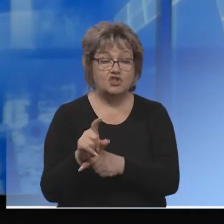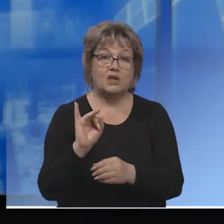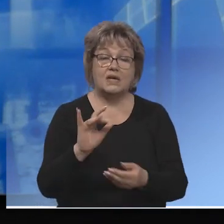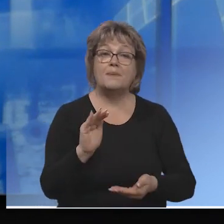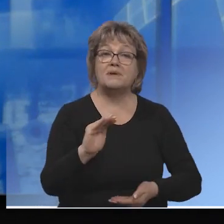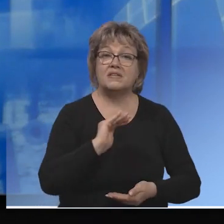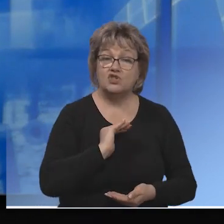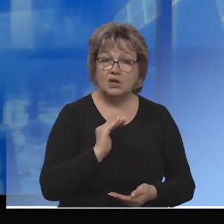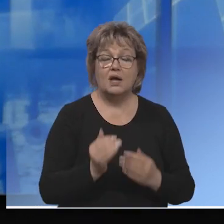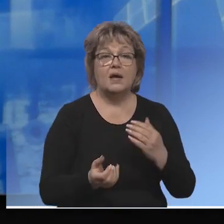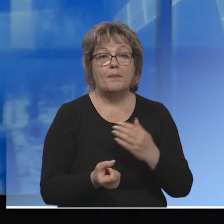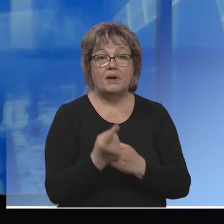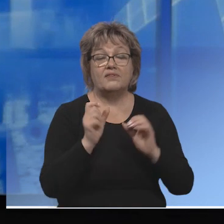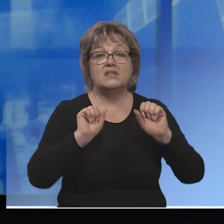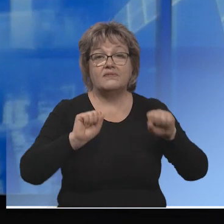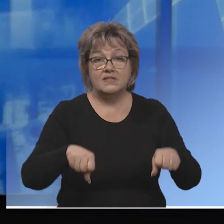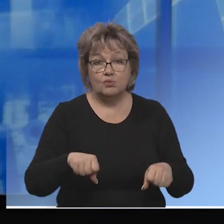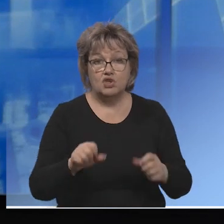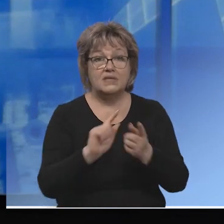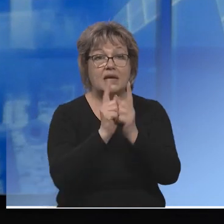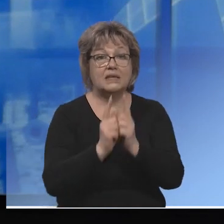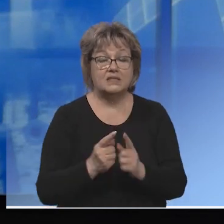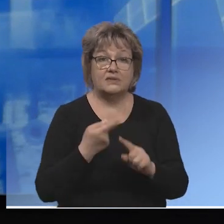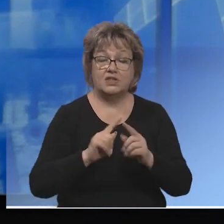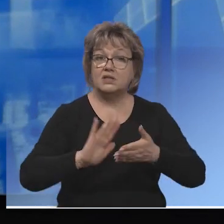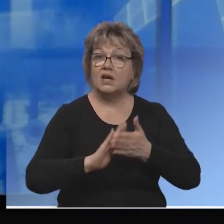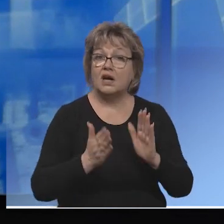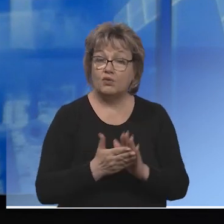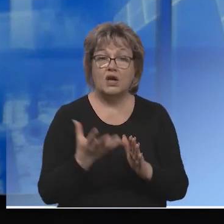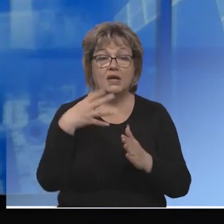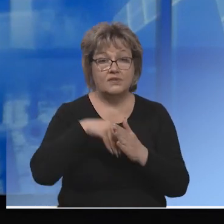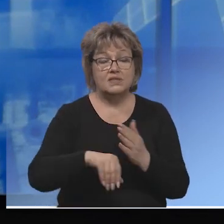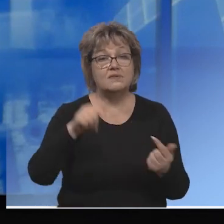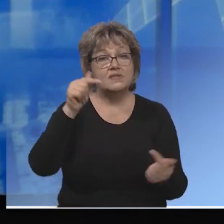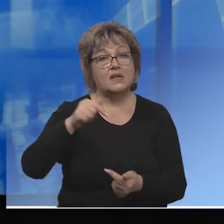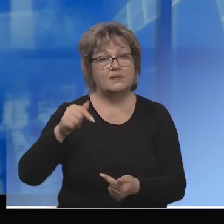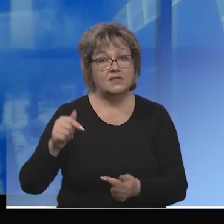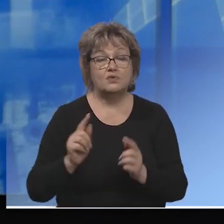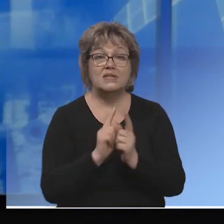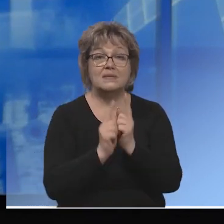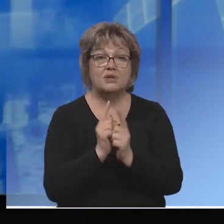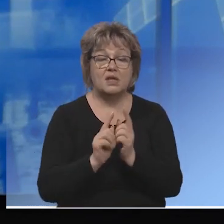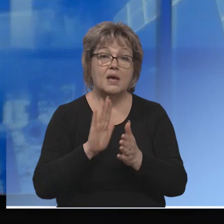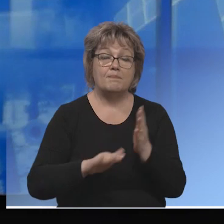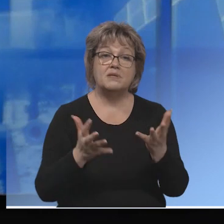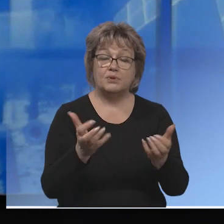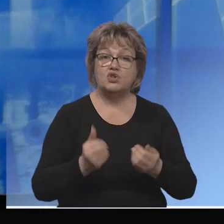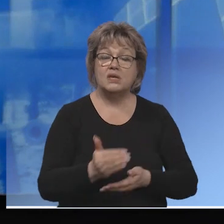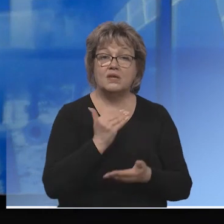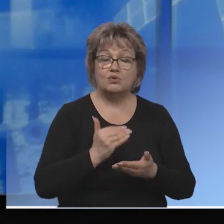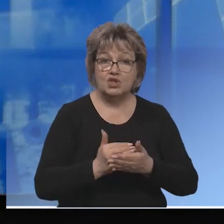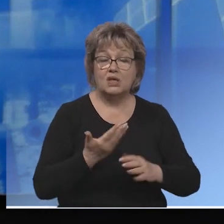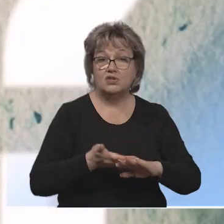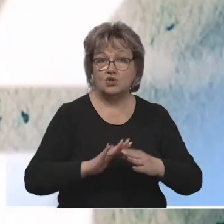заказчика и поставщика появилась возможность откорректировать эти договоры и внести соответствующие изменения без получения